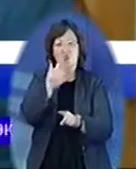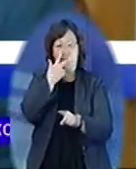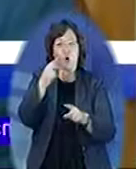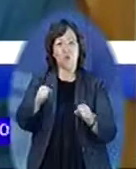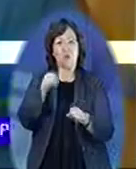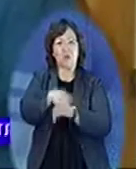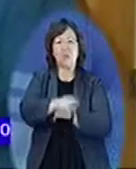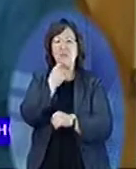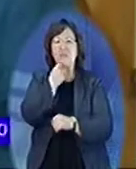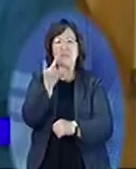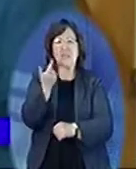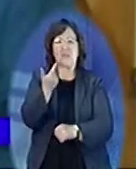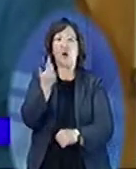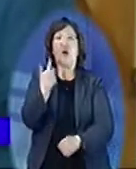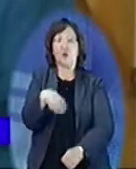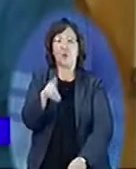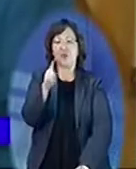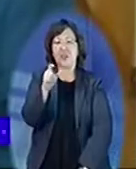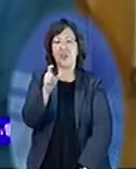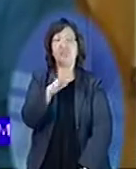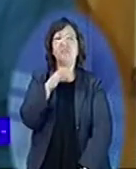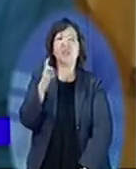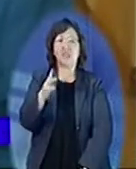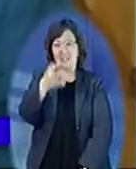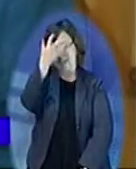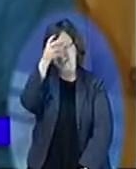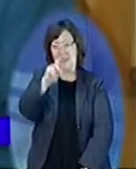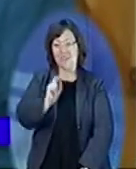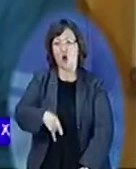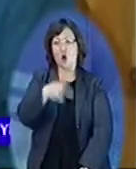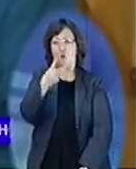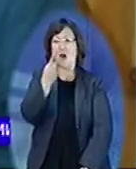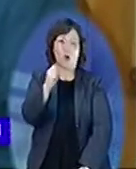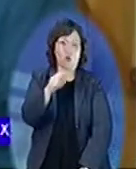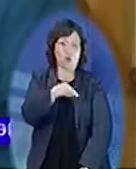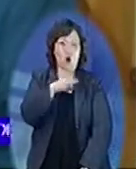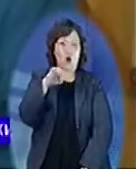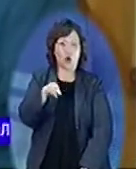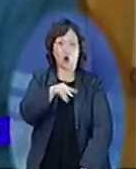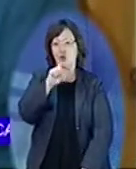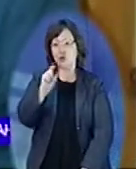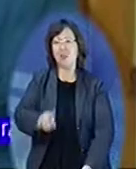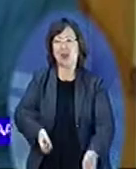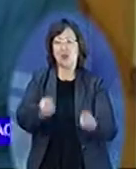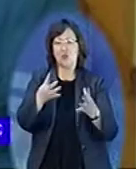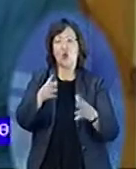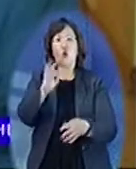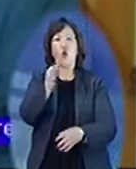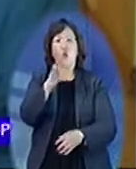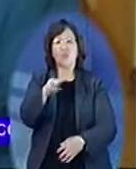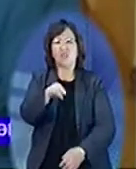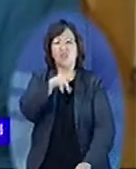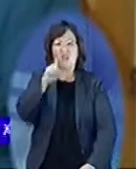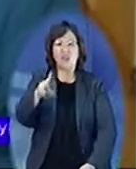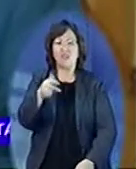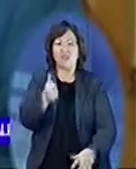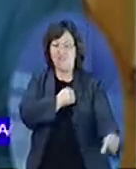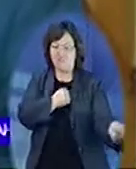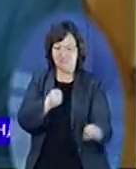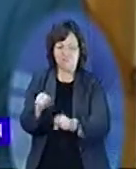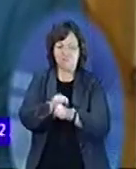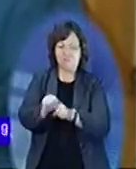Яг тэгэхээр засгийн газраас 215 тогтоол 6 сард гаргаад өрсөн зэрэг чиглэлээр өөрсдөжийг аймаг орнот өөрсдөө бэлтгэх юм чиглэл